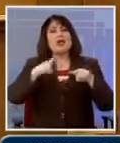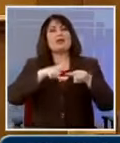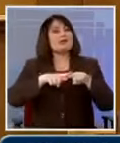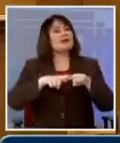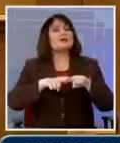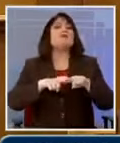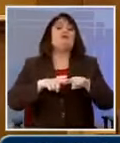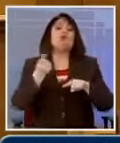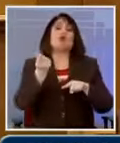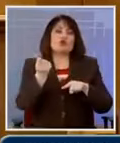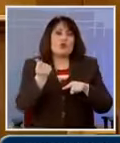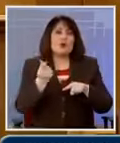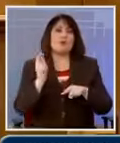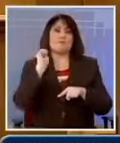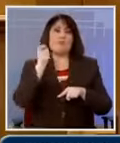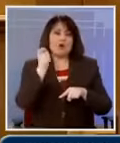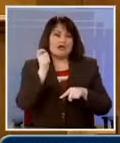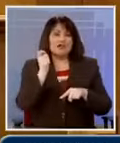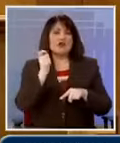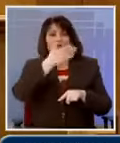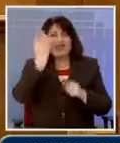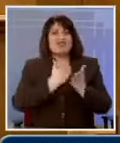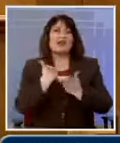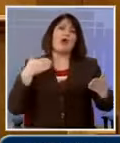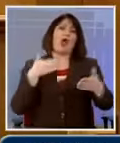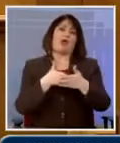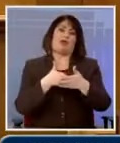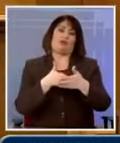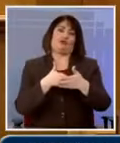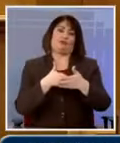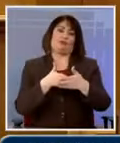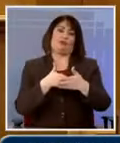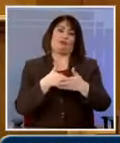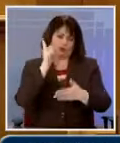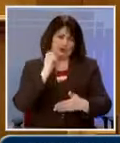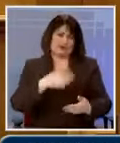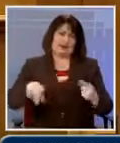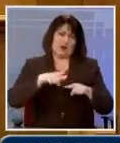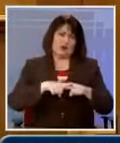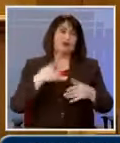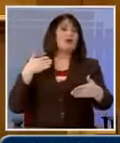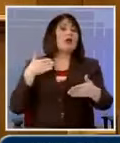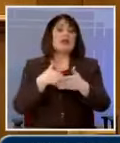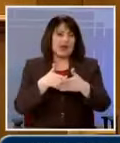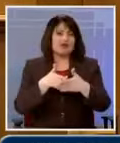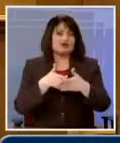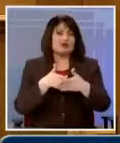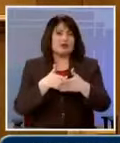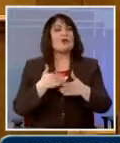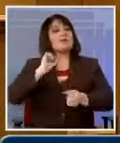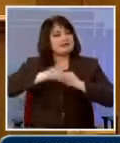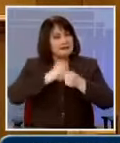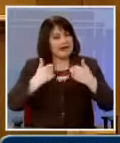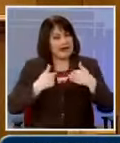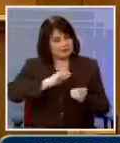πλήρες οικονομικό, πολιτικό αλλά και ηθικό αδιέξοδο. Αυτό το αδιέξοδο θα αγωνιστούμε